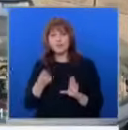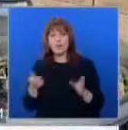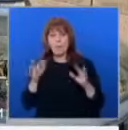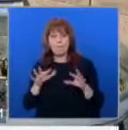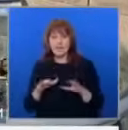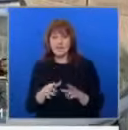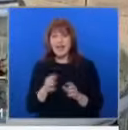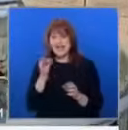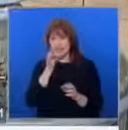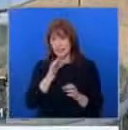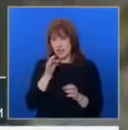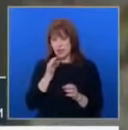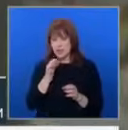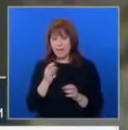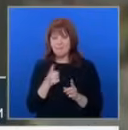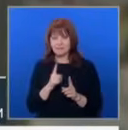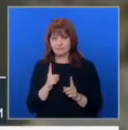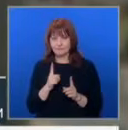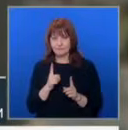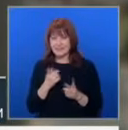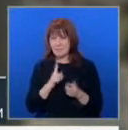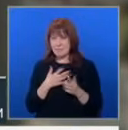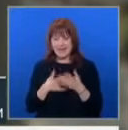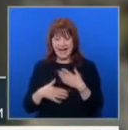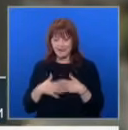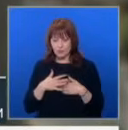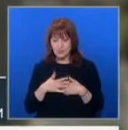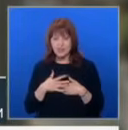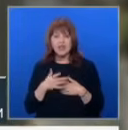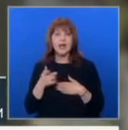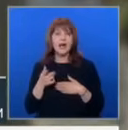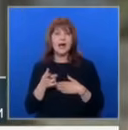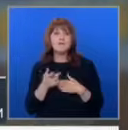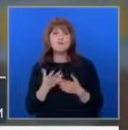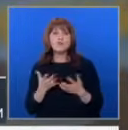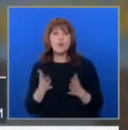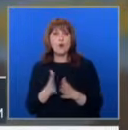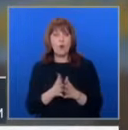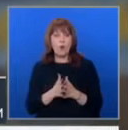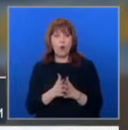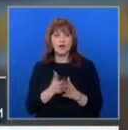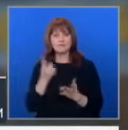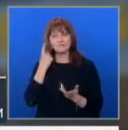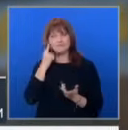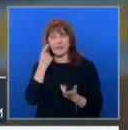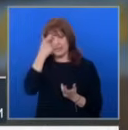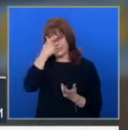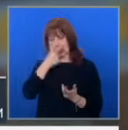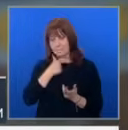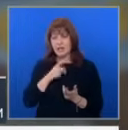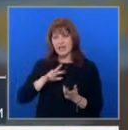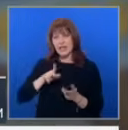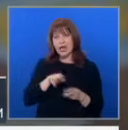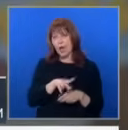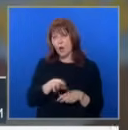да избегнат неприятности с непознати майстори, които сега масово си предлагат услугите, мнозина в Нова Загора предпочитат сами или с помощта